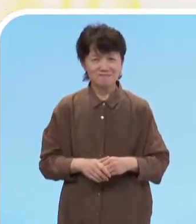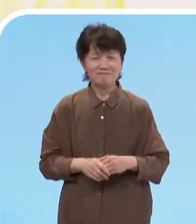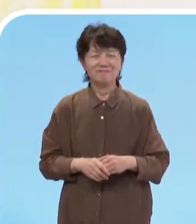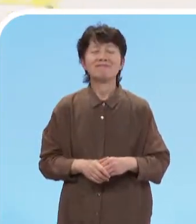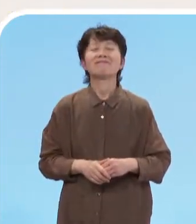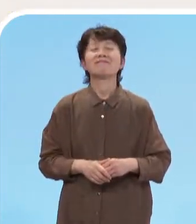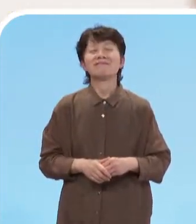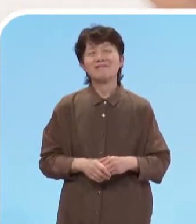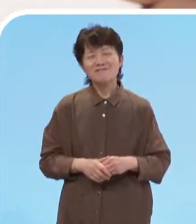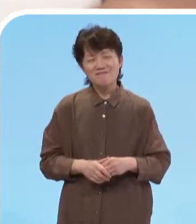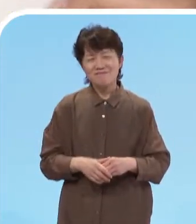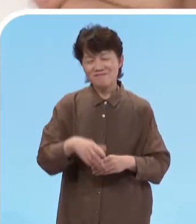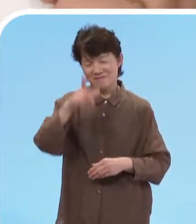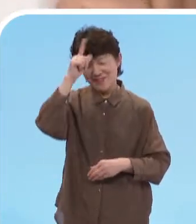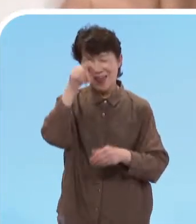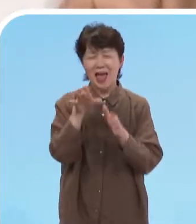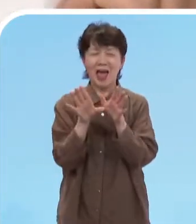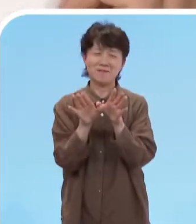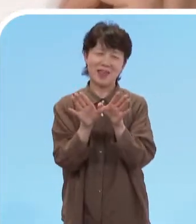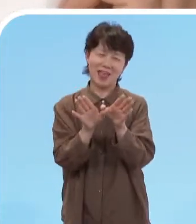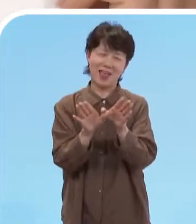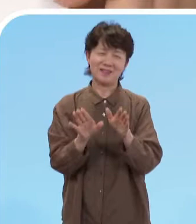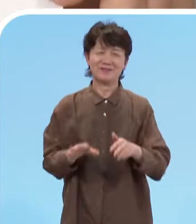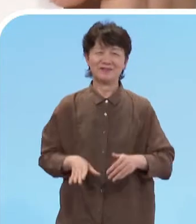ゃーん、僕でした。